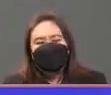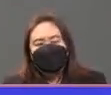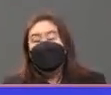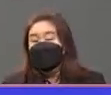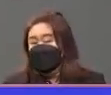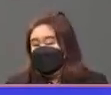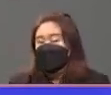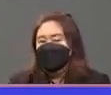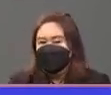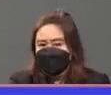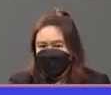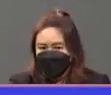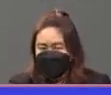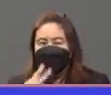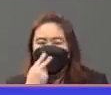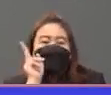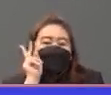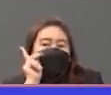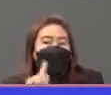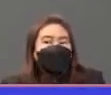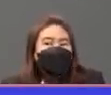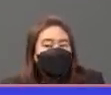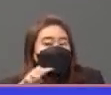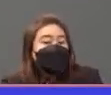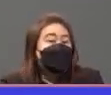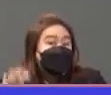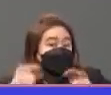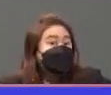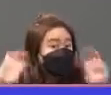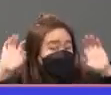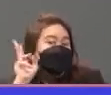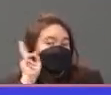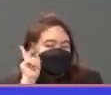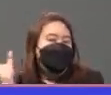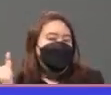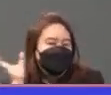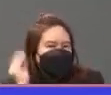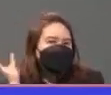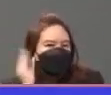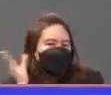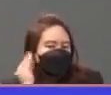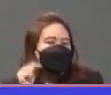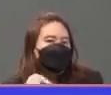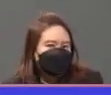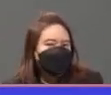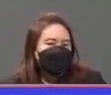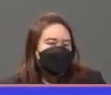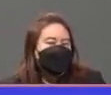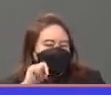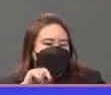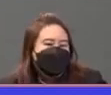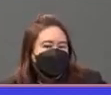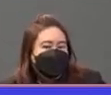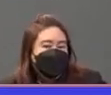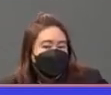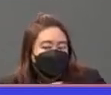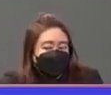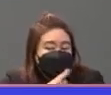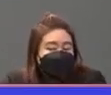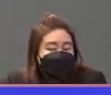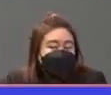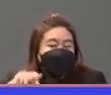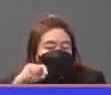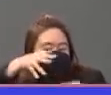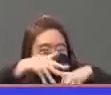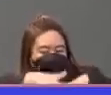ออกก็จะพัดปกคลุมประเทศไทยตอนบนนะคะทำให้บริเวณดังกล่าวมีฝนตกเล็กน้อยนะคะขอให้ประชาชนดูแลรักษาสุขภาพด้วยเพราะว่าอากาศจะ